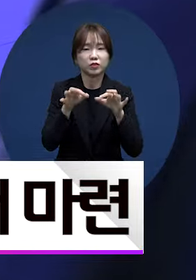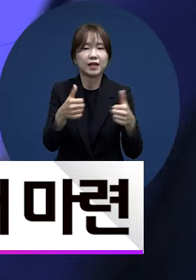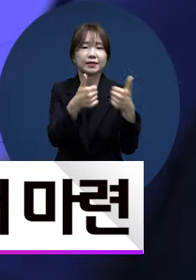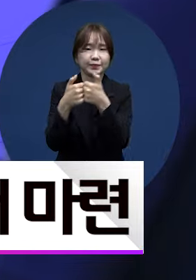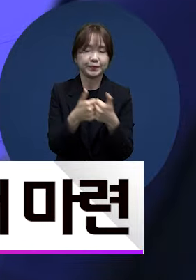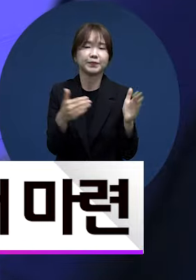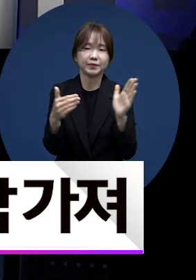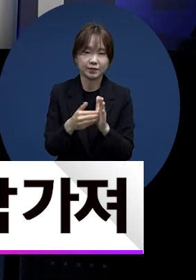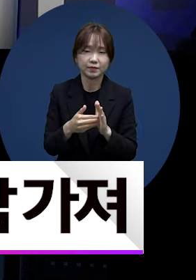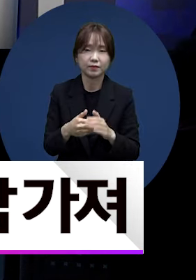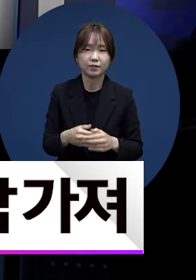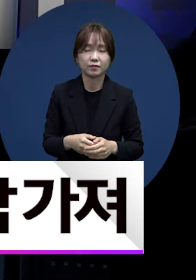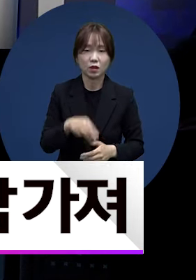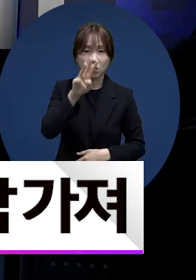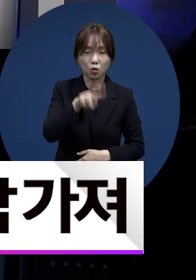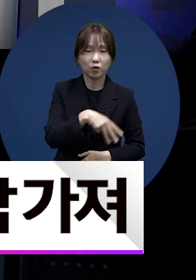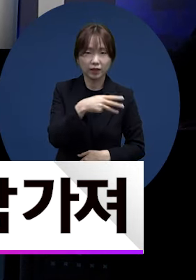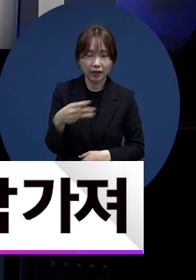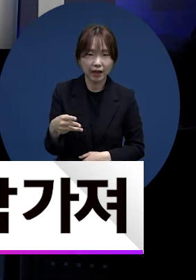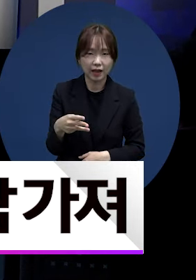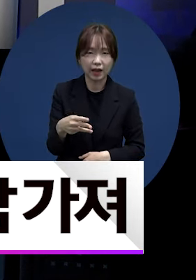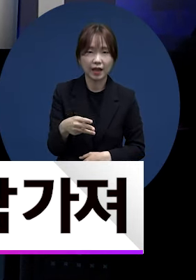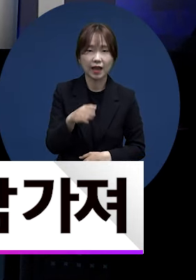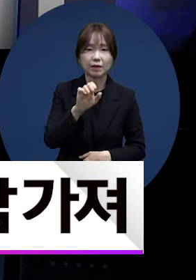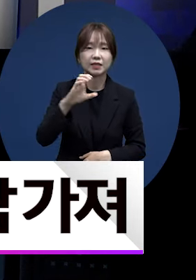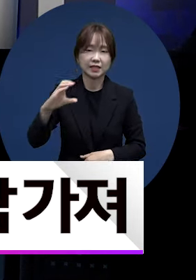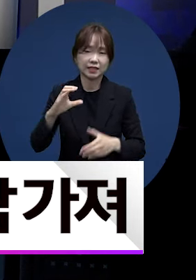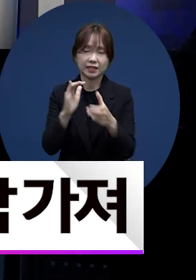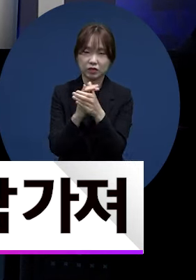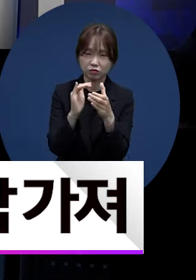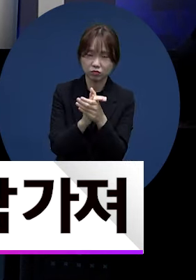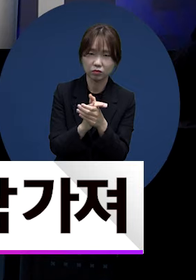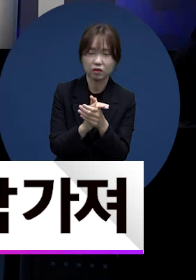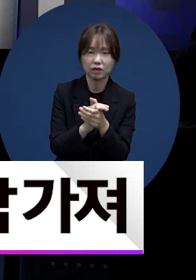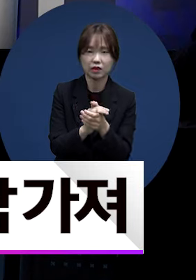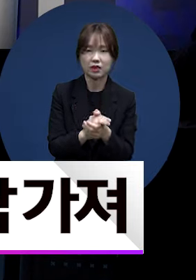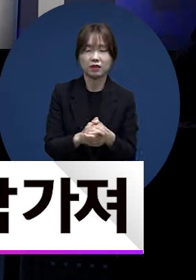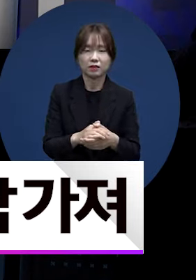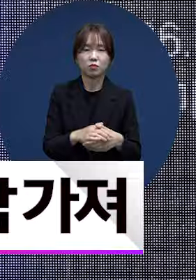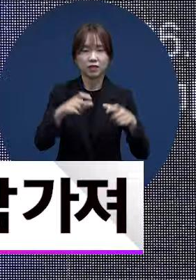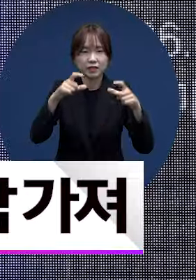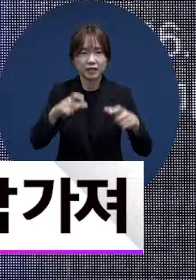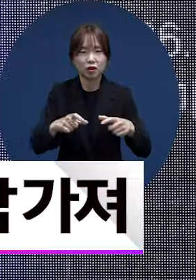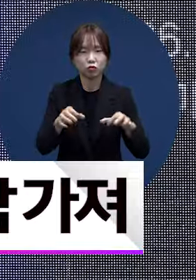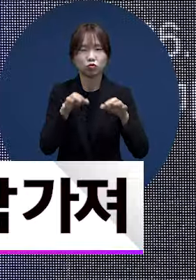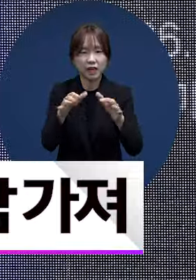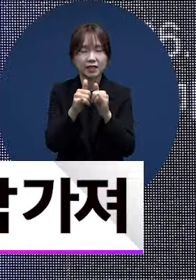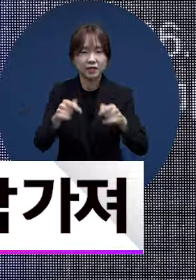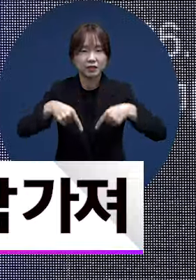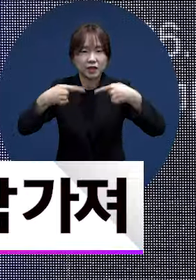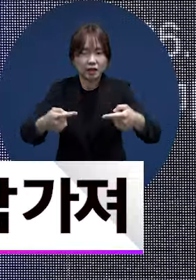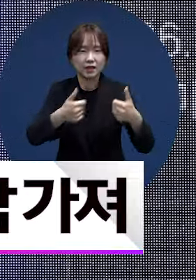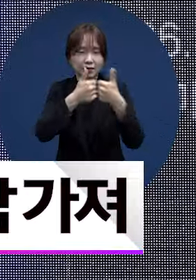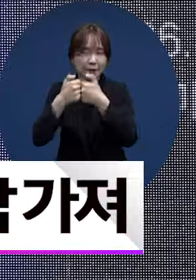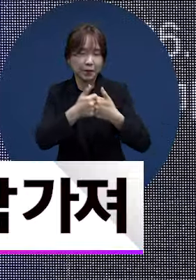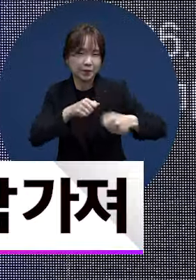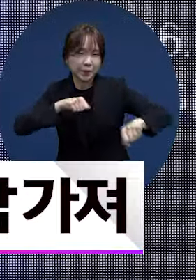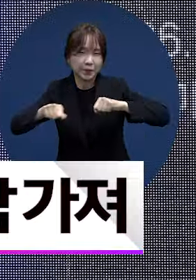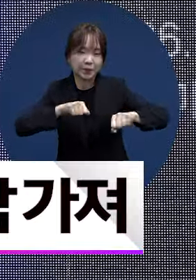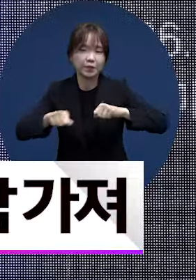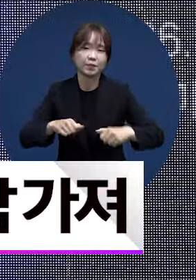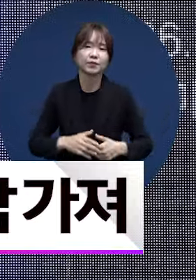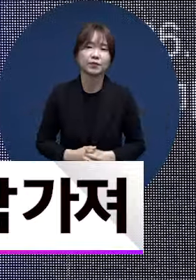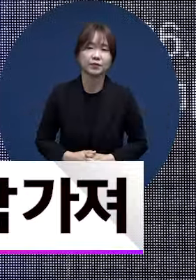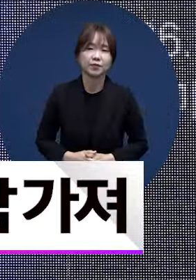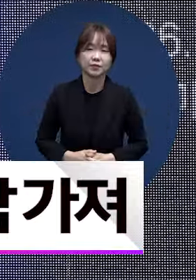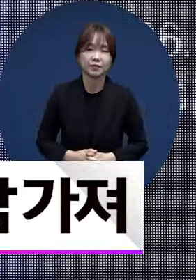투자 상담이 이뤄졌습니다. 롯데벤처스, AVC 파트너 등 지역 벤처 투자자들의 참여로 투자 상담이